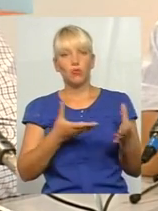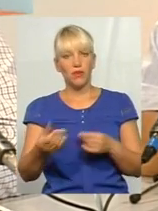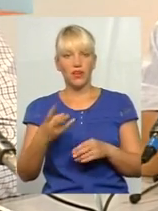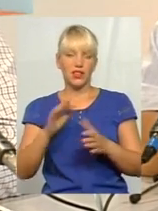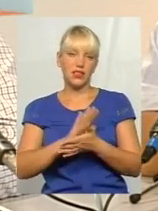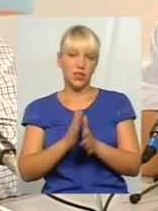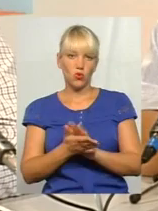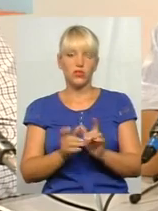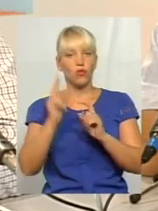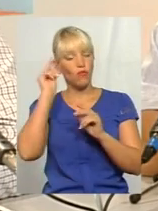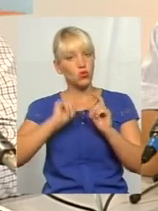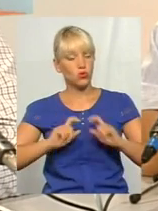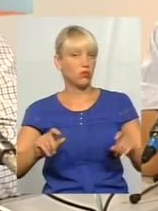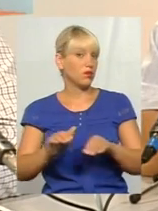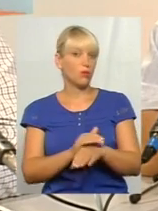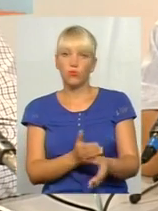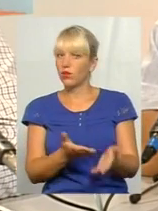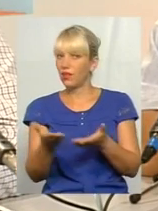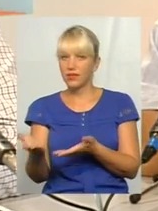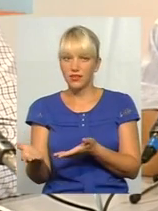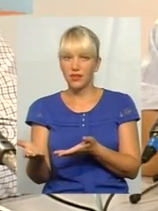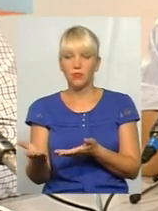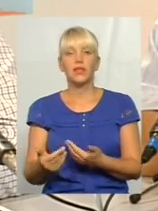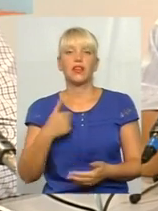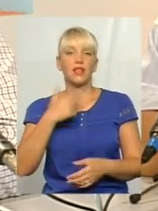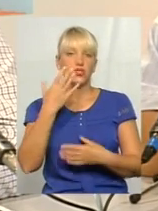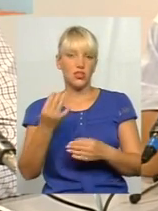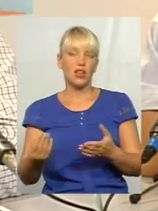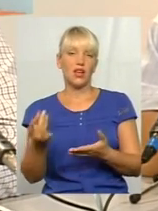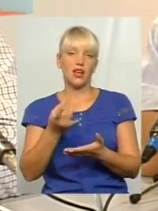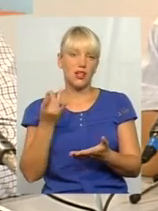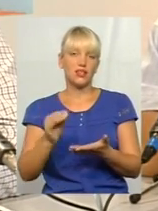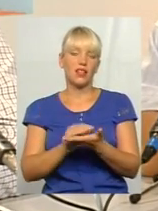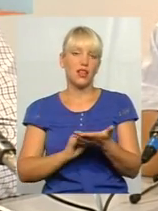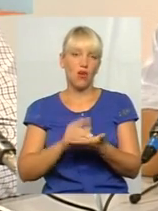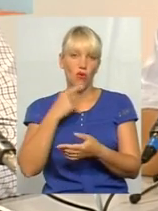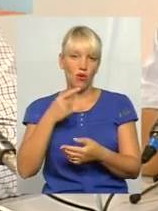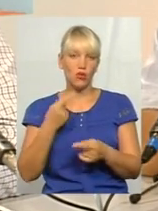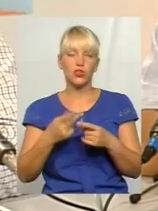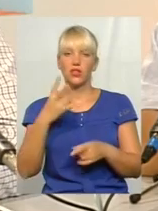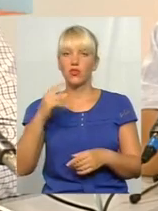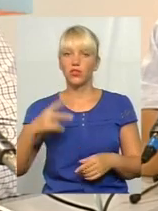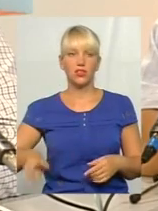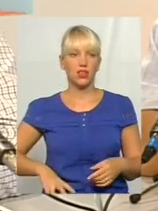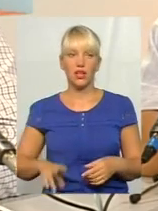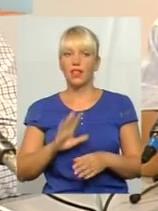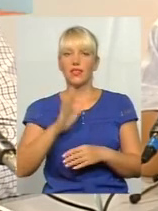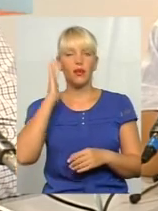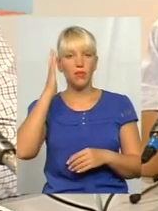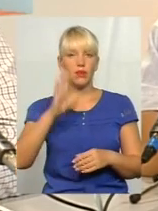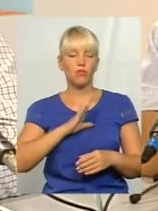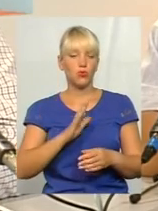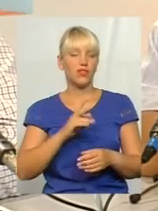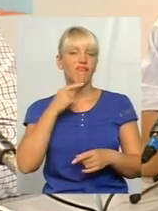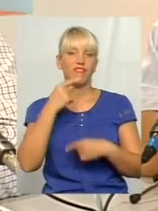на ситуацію в школі Будь ласка я ще раз наголошую жоден директор не мріє бути вічним директором на